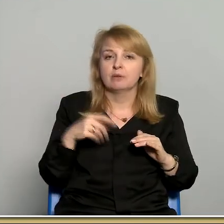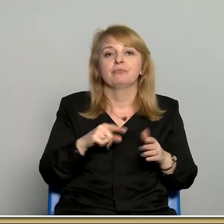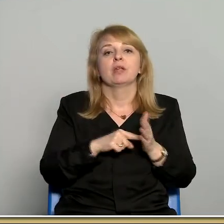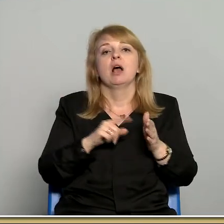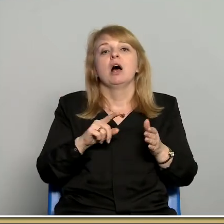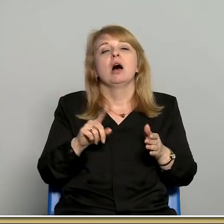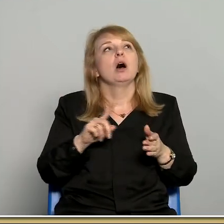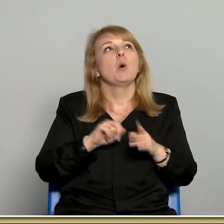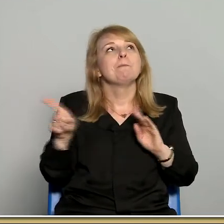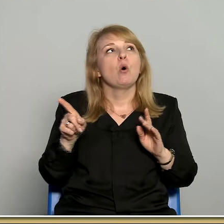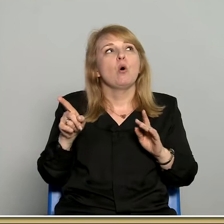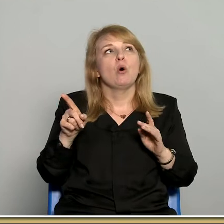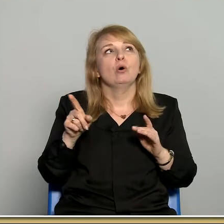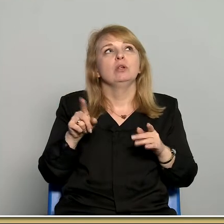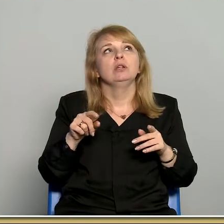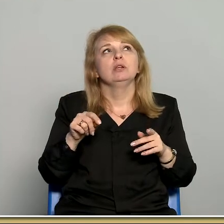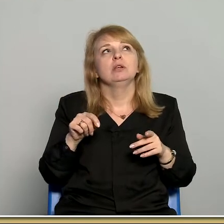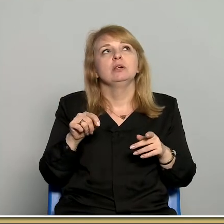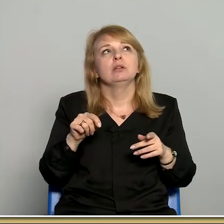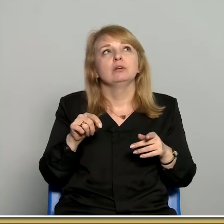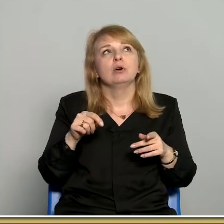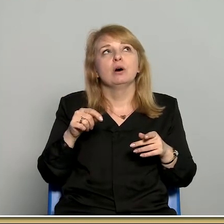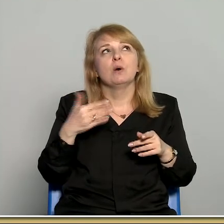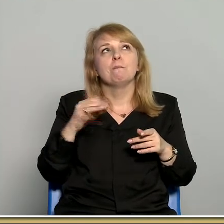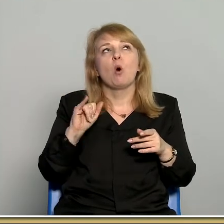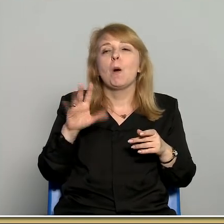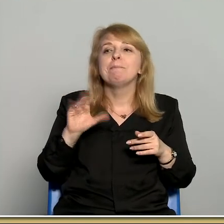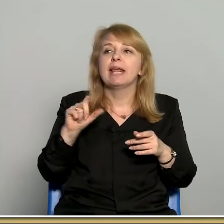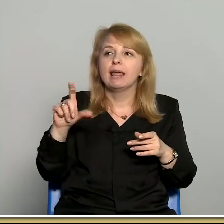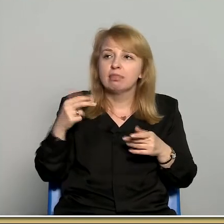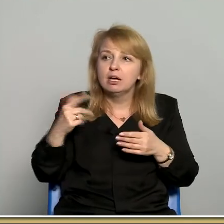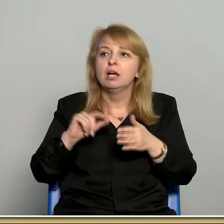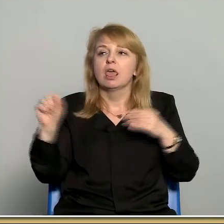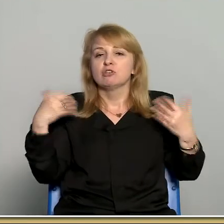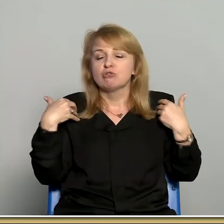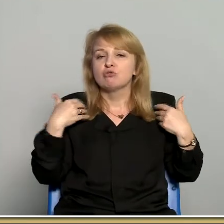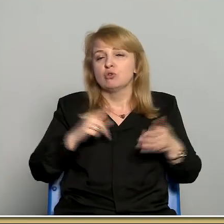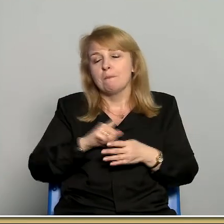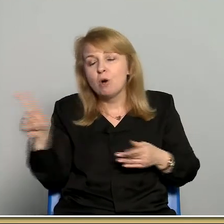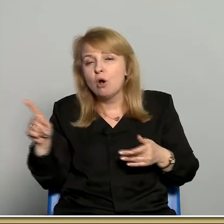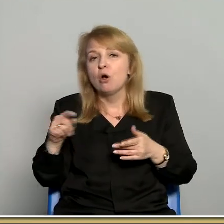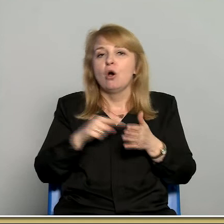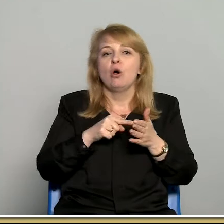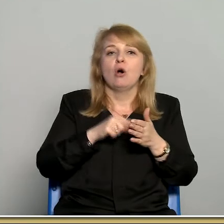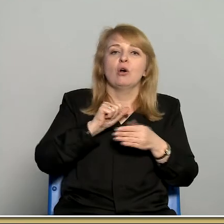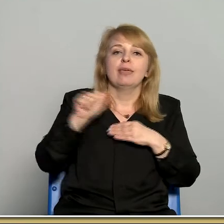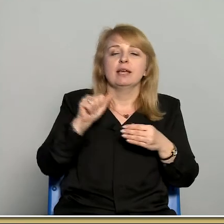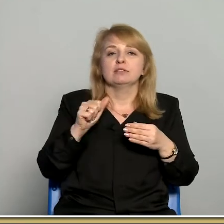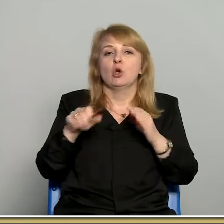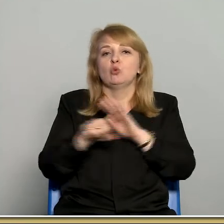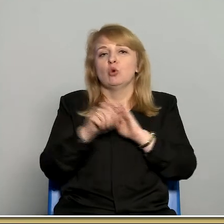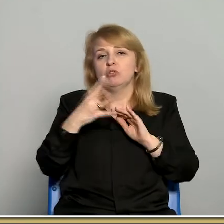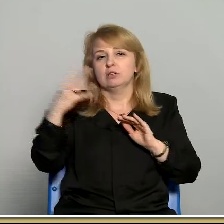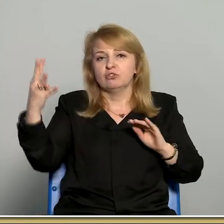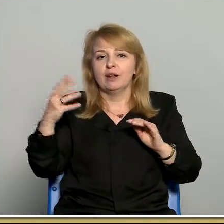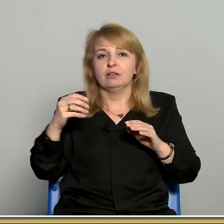osiągnięciu wieku emerytalnego, a także w wieku produkcyjnym w rozbiciu na produkcyjny mobilny, czyli do 44